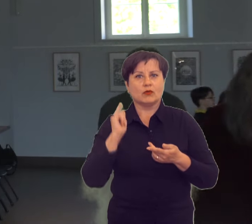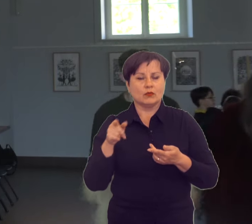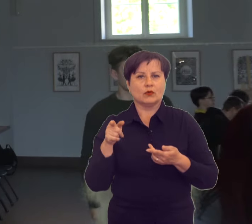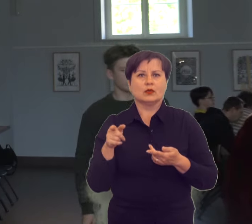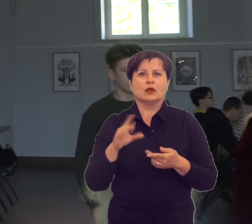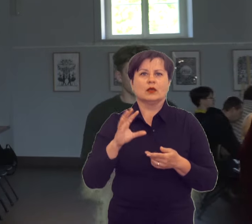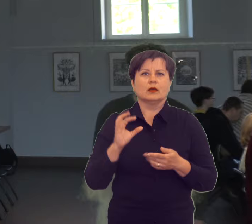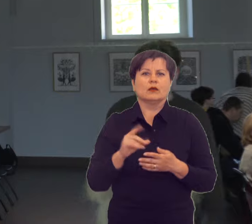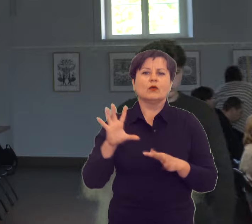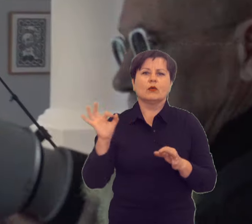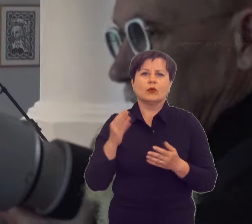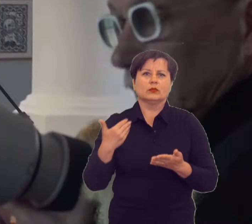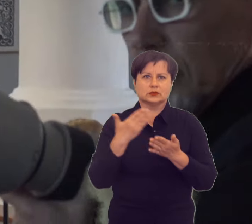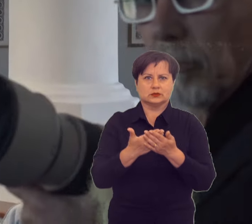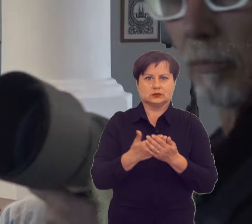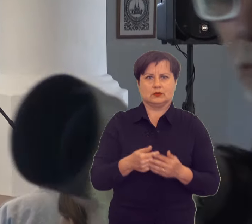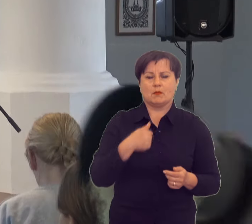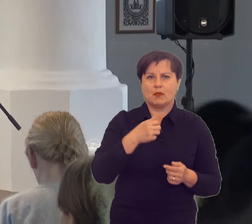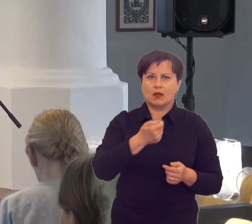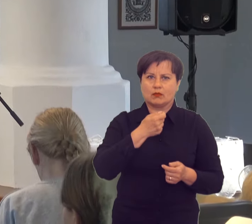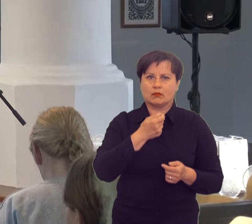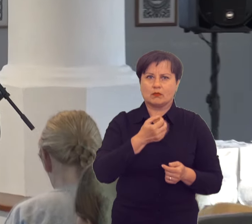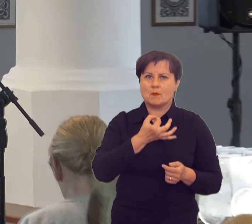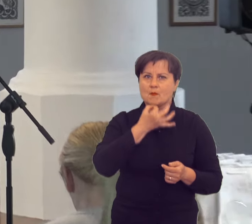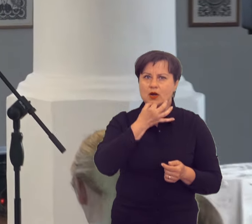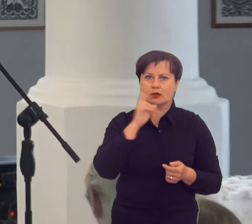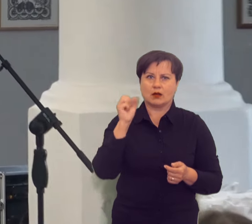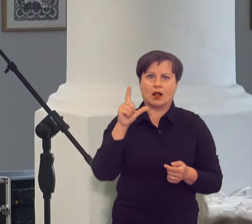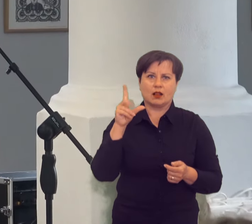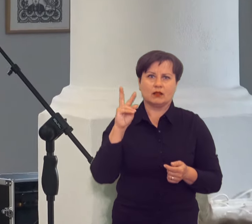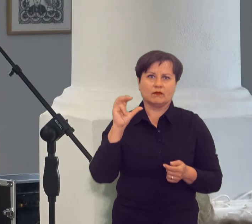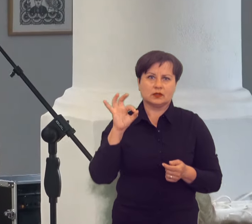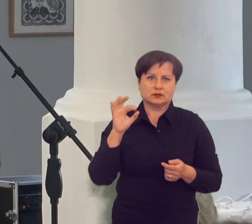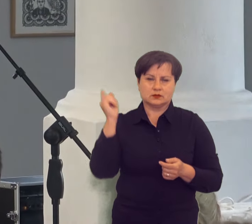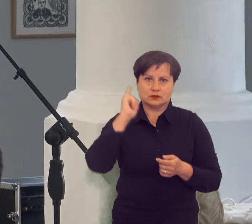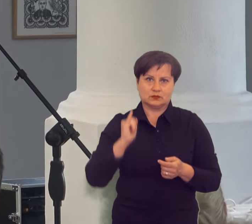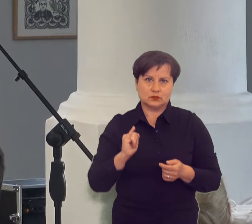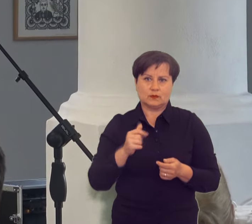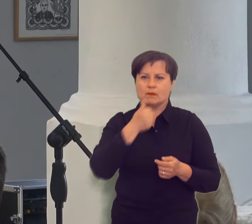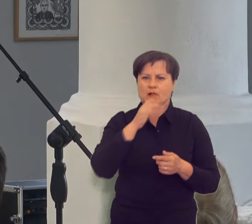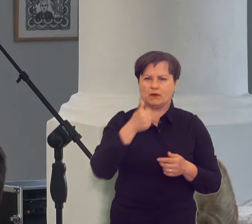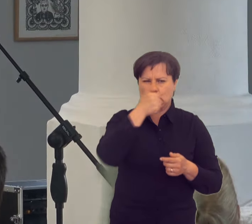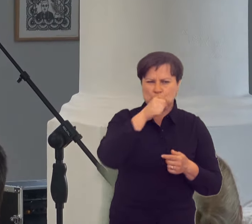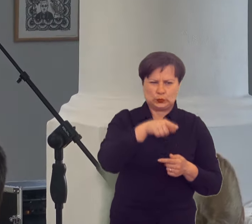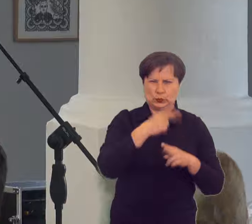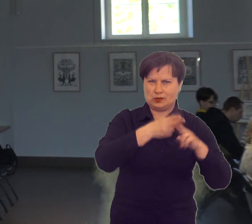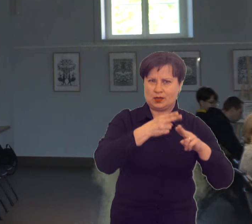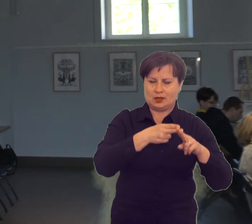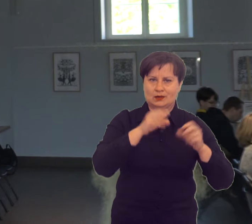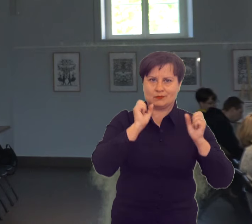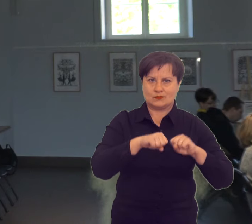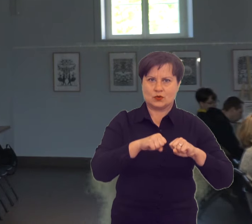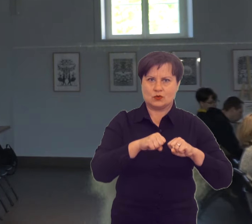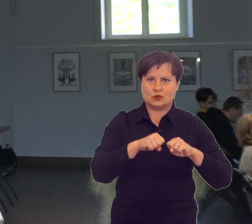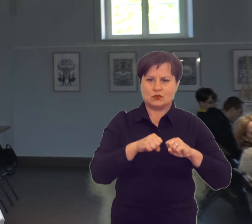Kalvės įmonė man labai patinka, pagaminti kokį nors darbą labai gražų iš metalo, nes gali iš kokio surudinčio